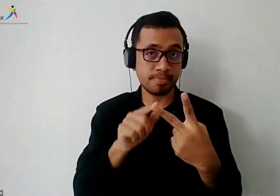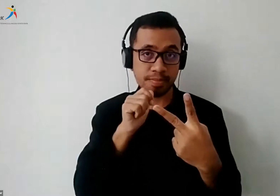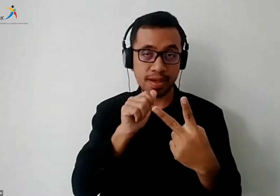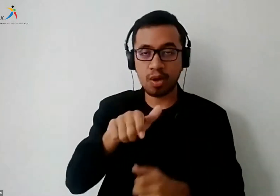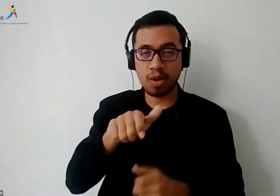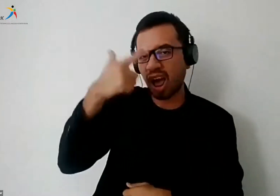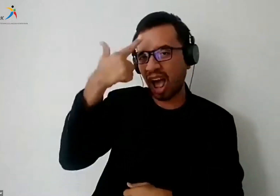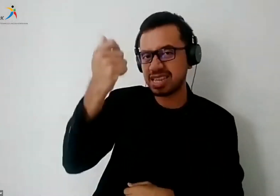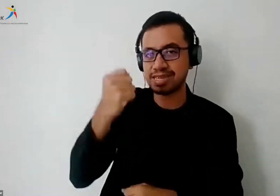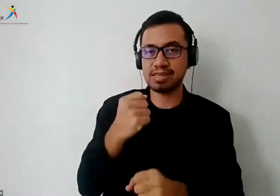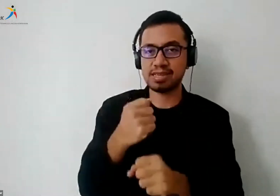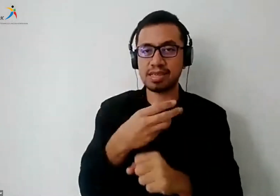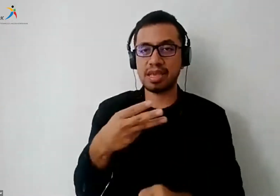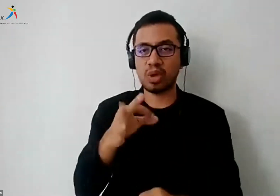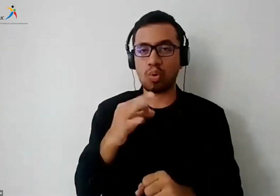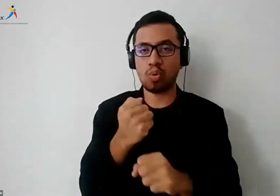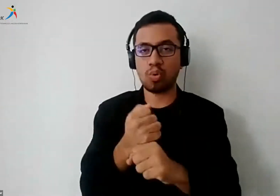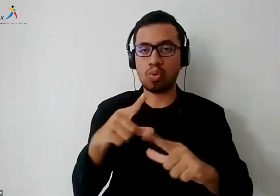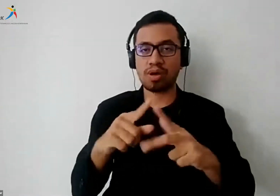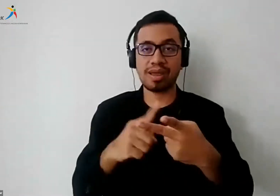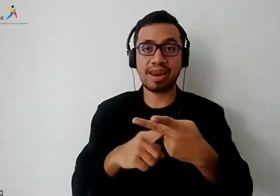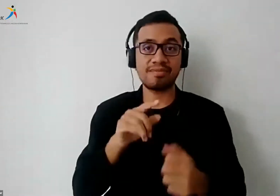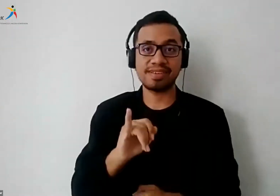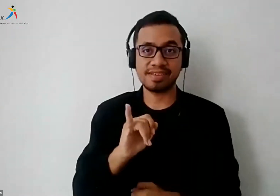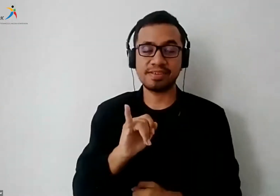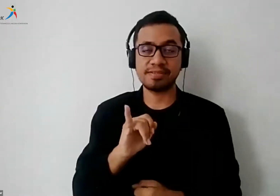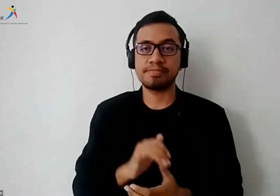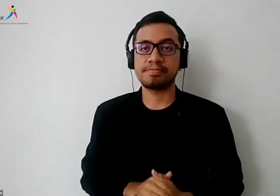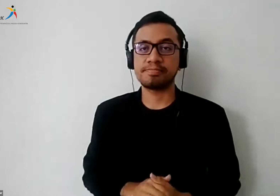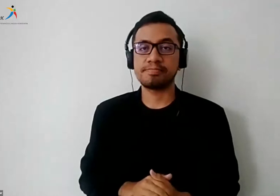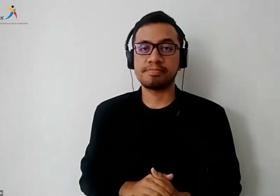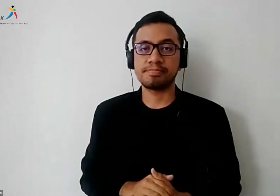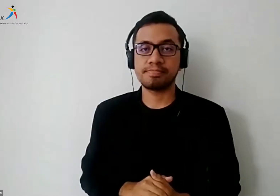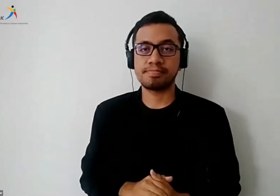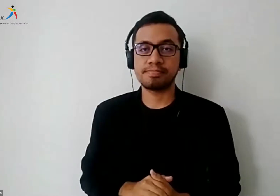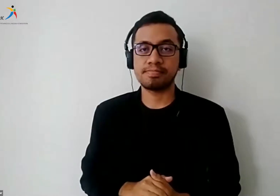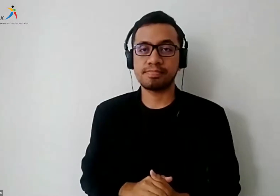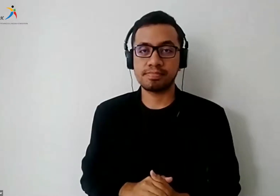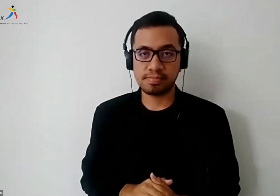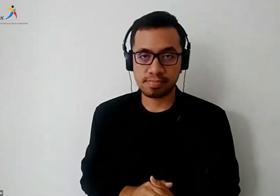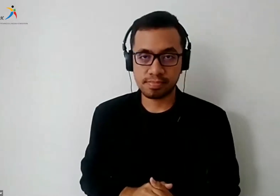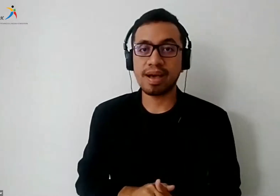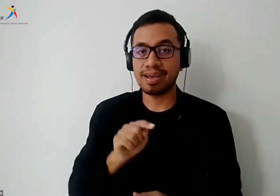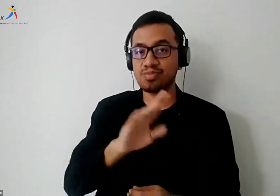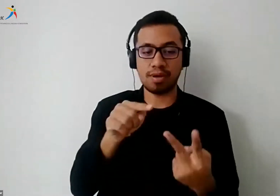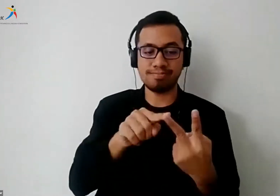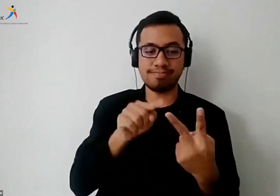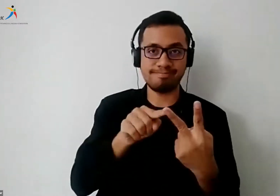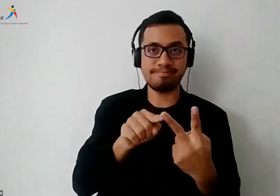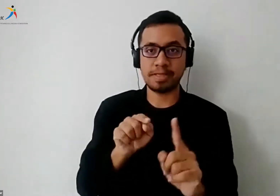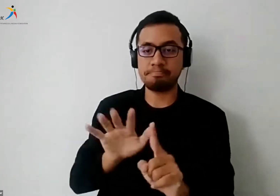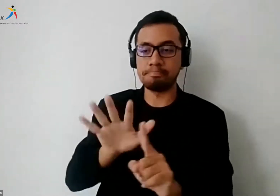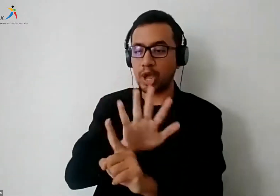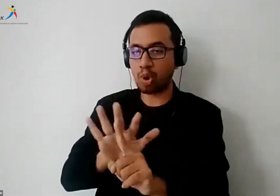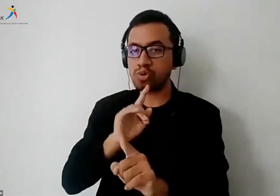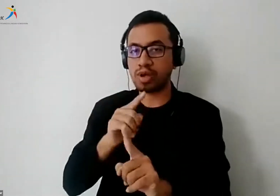geography. Ya, kalau kita lihat latar belakang beliau ini hampir semuanya membahas tentang human geography. Ya. Riset-risetnya